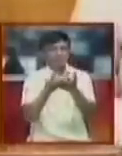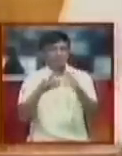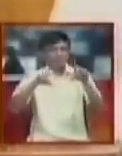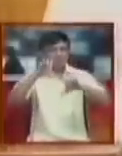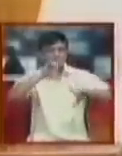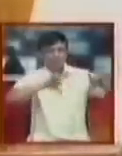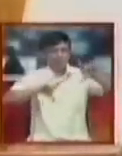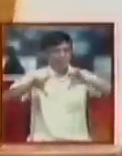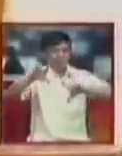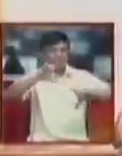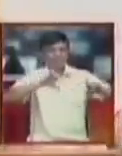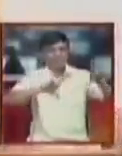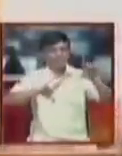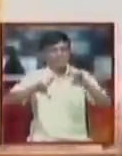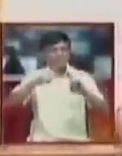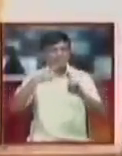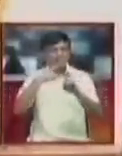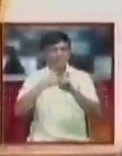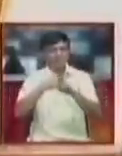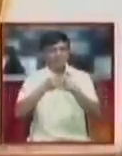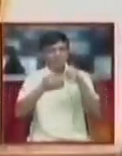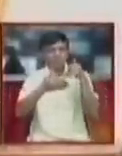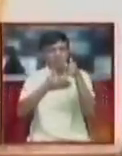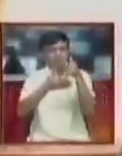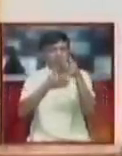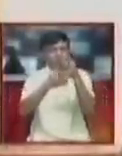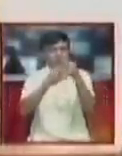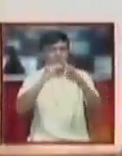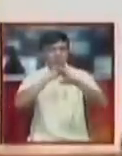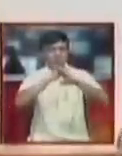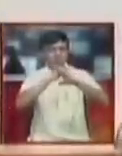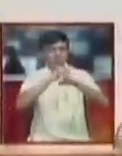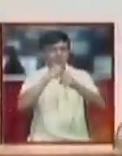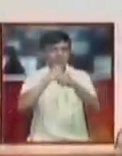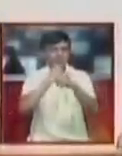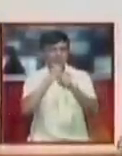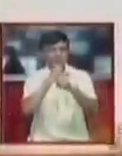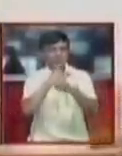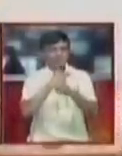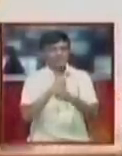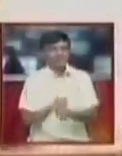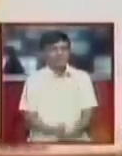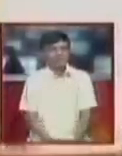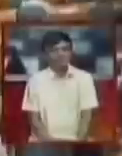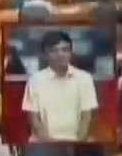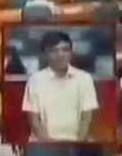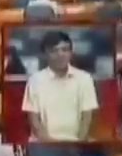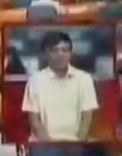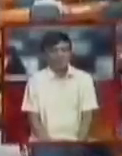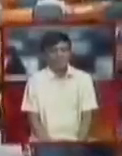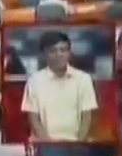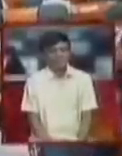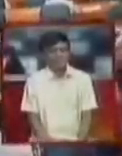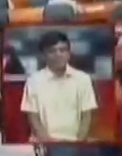laboratories, kasama na ang bullet station assembly para sa arsenal.